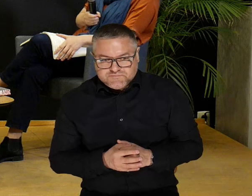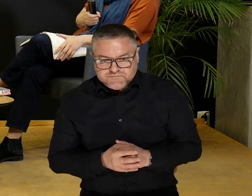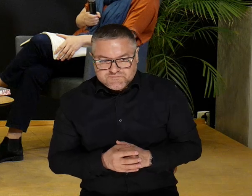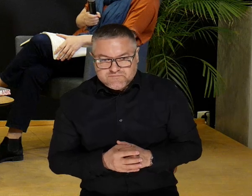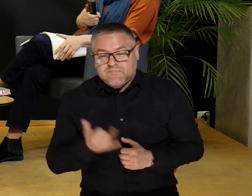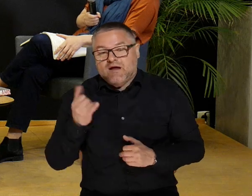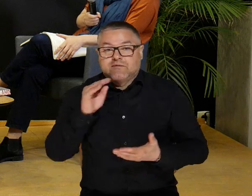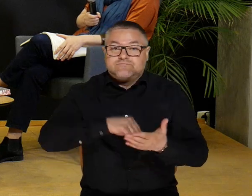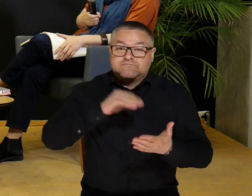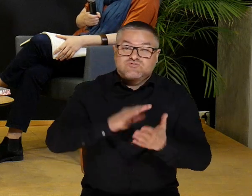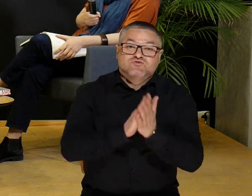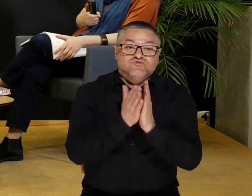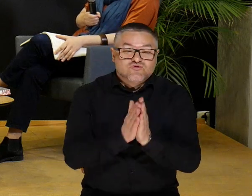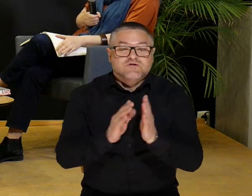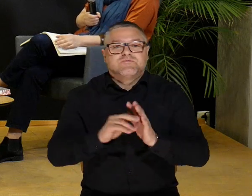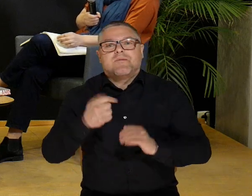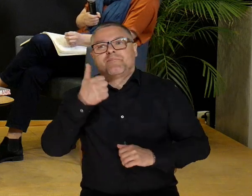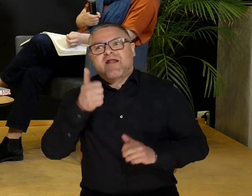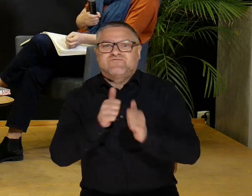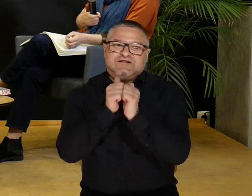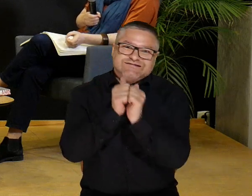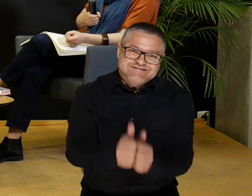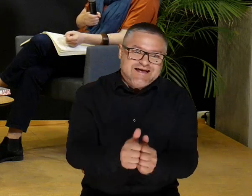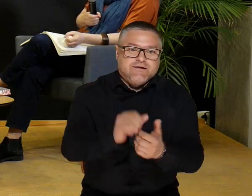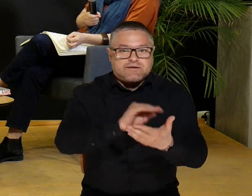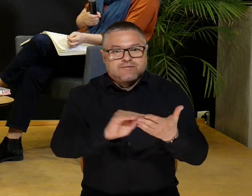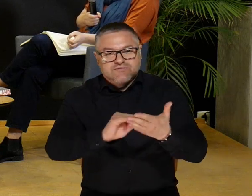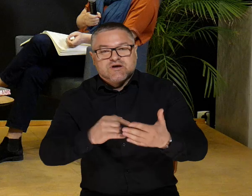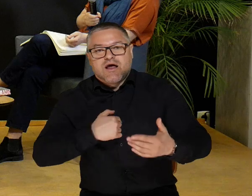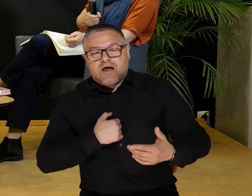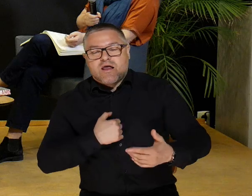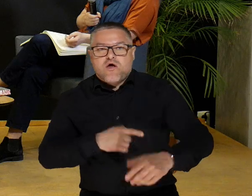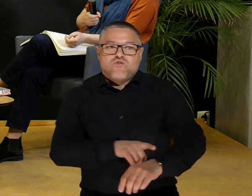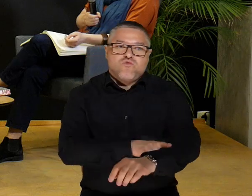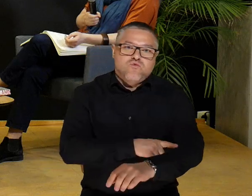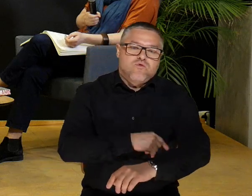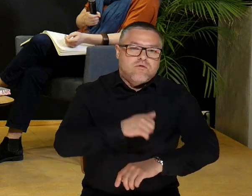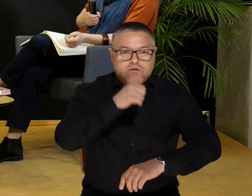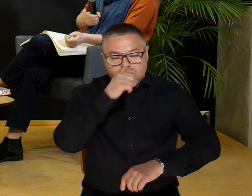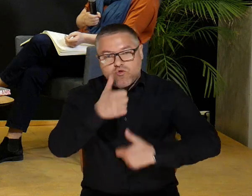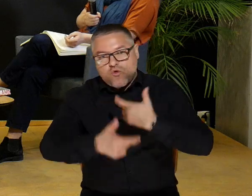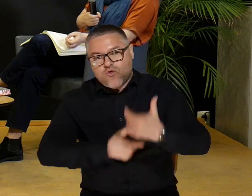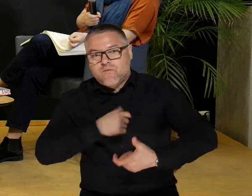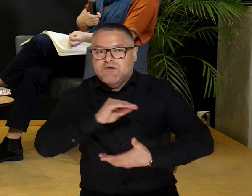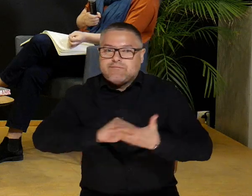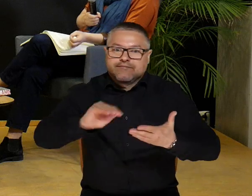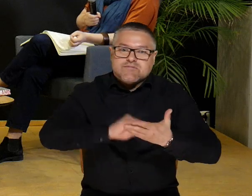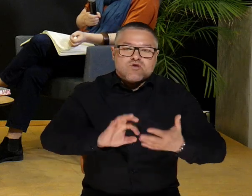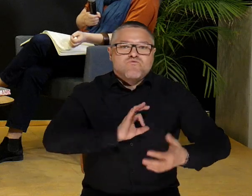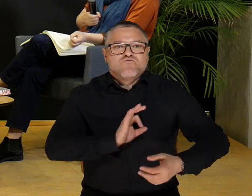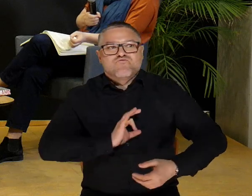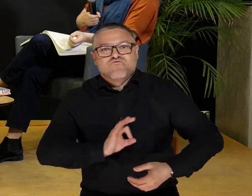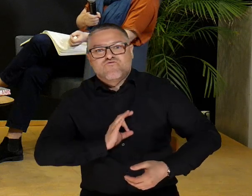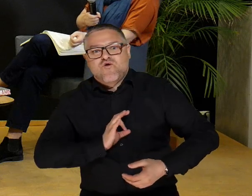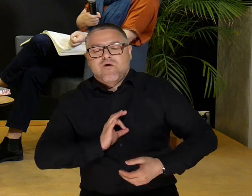się pisze książkę, trzeba napisać pierwsze zdanie i ono niesie. I ja też właśnie długo nie mogłam zacząć tych moich takich